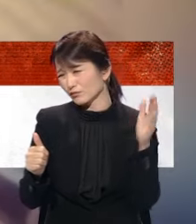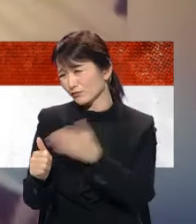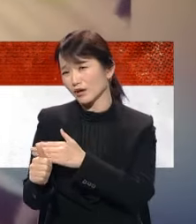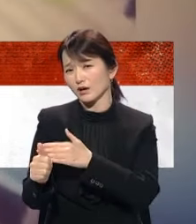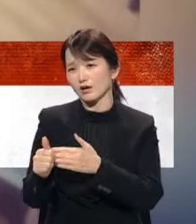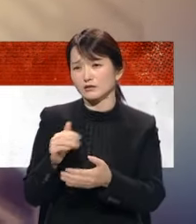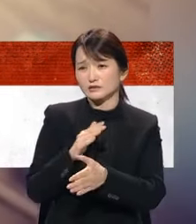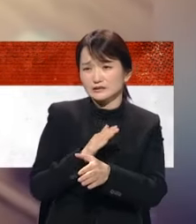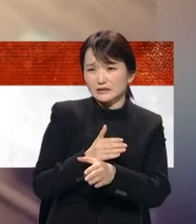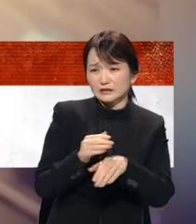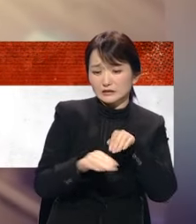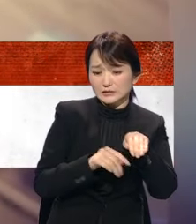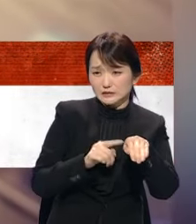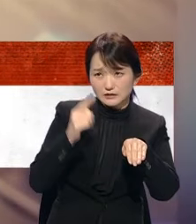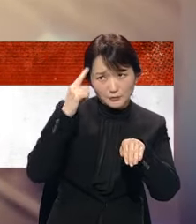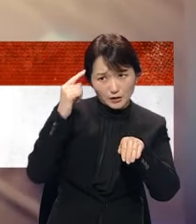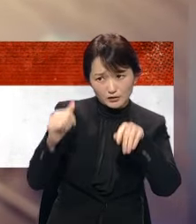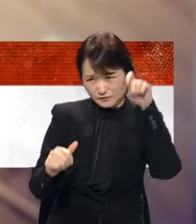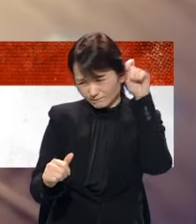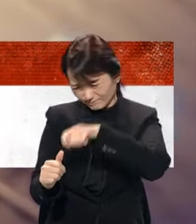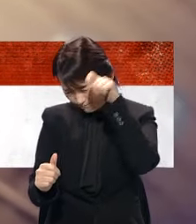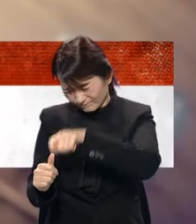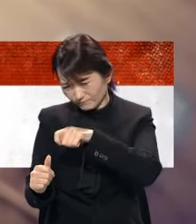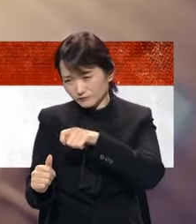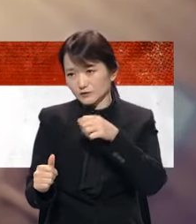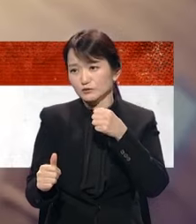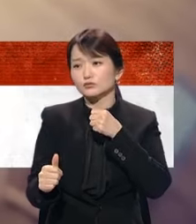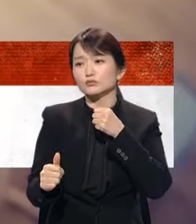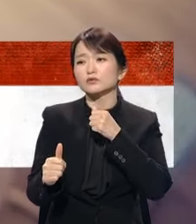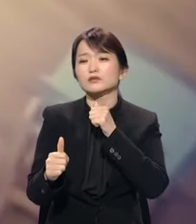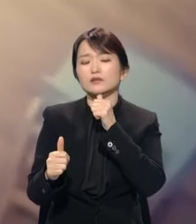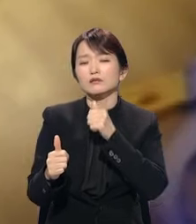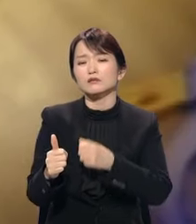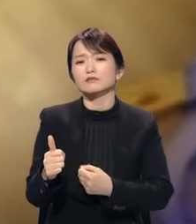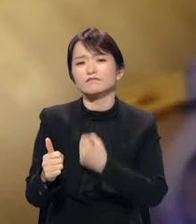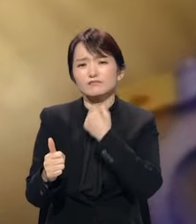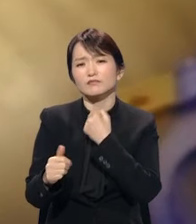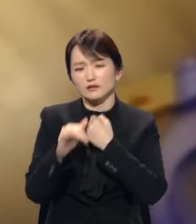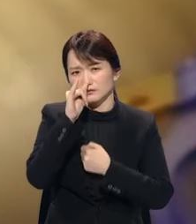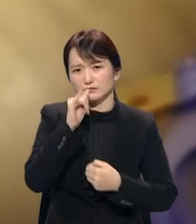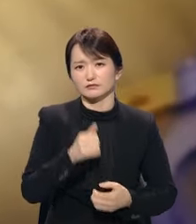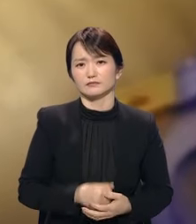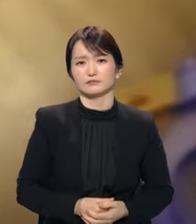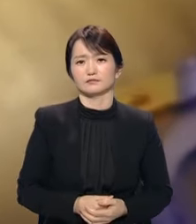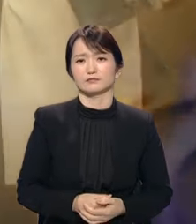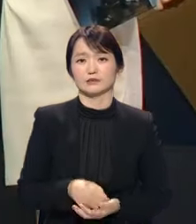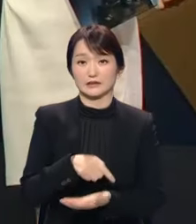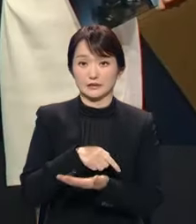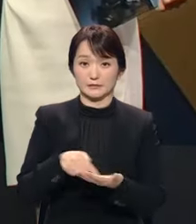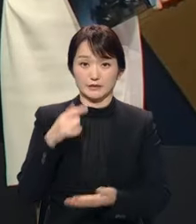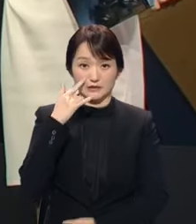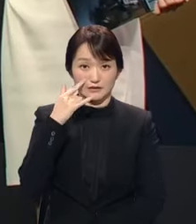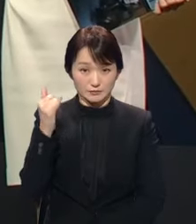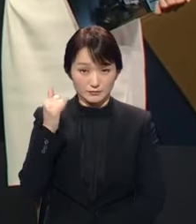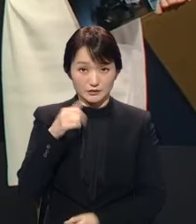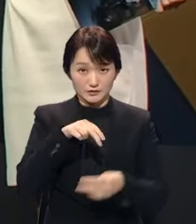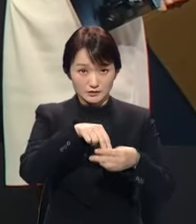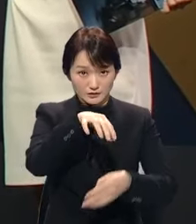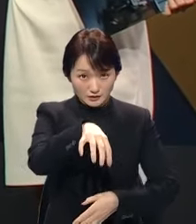자동차로 머리를 이렇게 내려치고 주먹으로 턱을 간격하는 것도 있고 또한 피해 학부모들은 해당